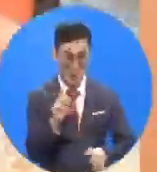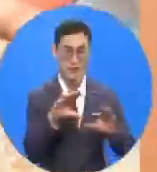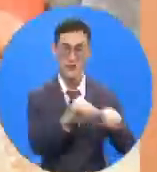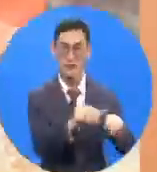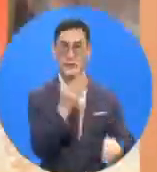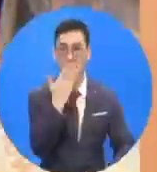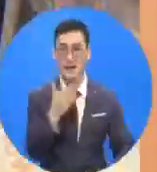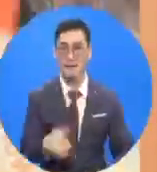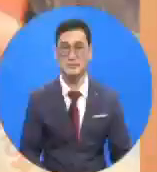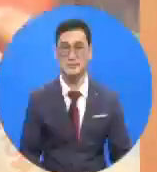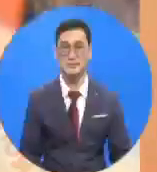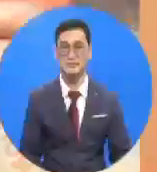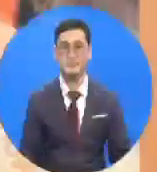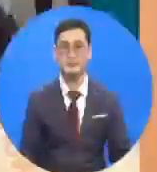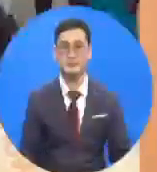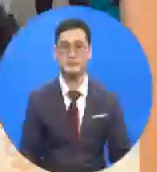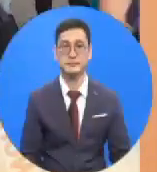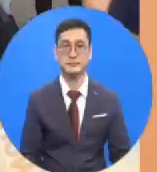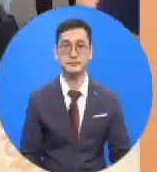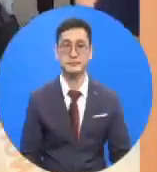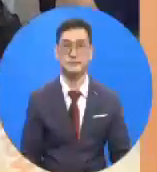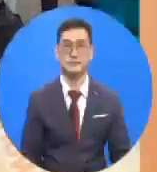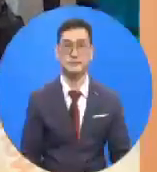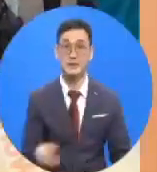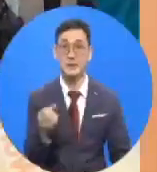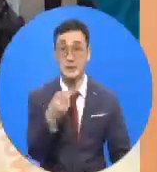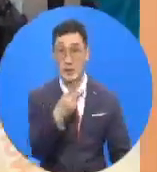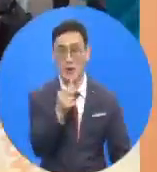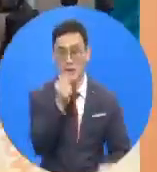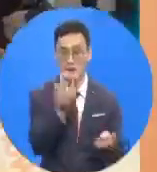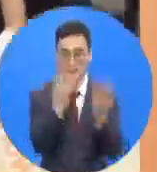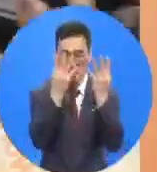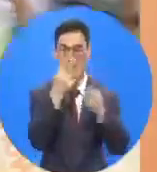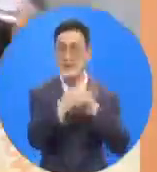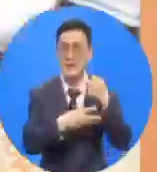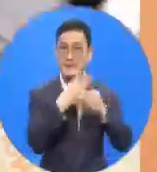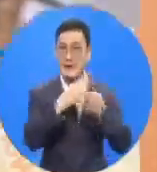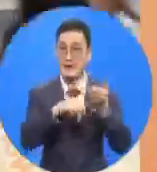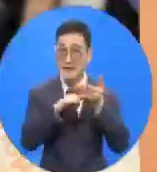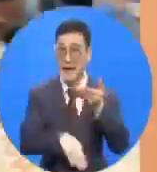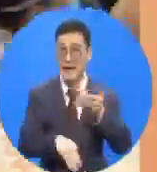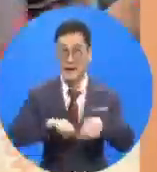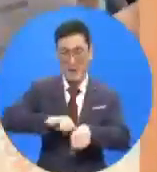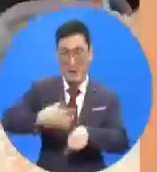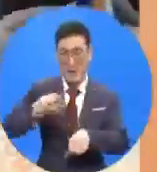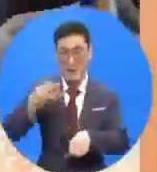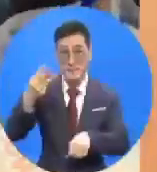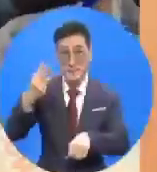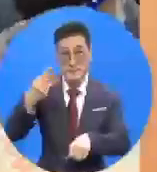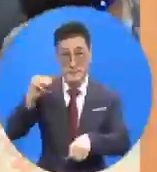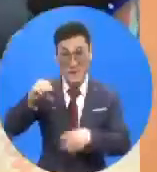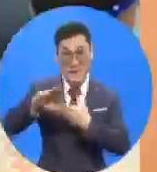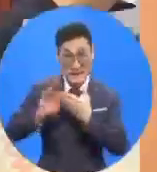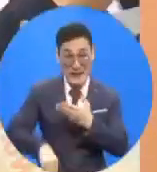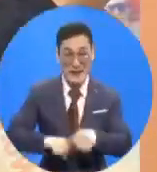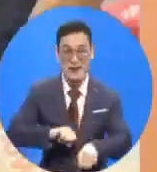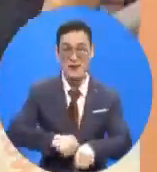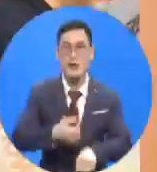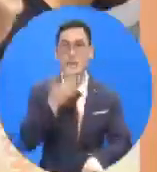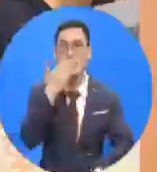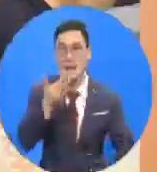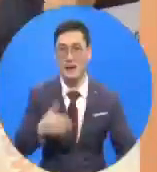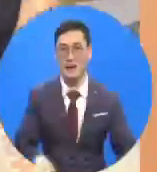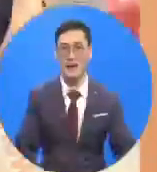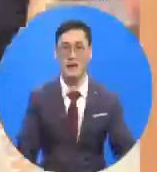처벌이 줘 형사 적으로 보면 중역 3년이 아 또는 벌금 3천만원 이하의 초벌을 받을수가 있기 때문에